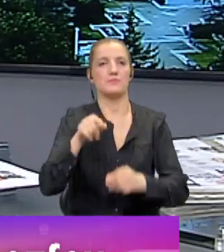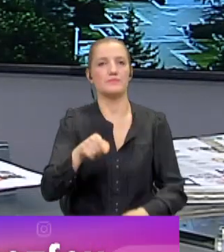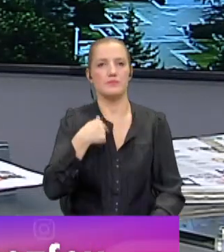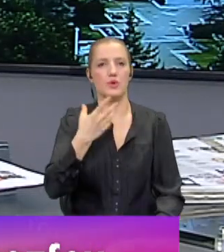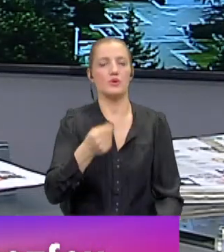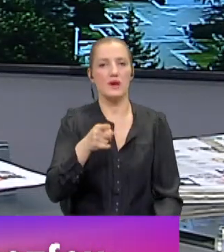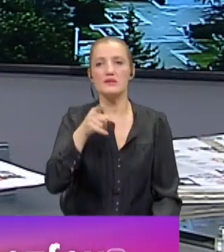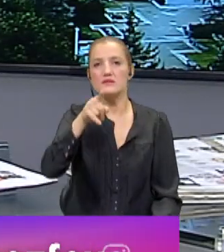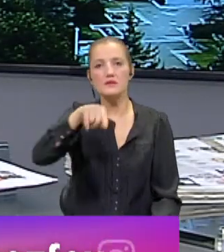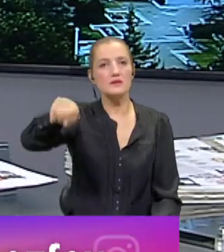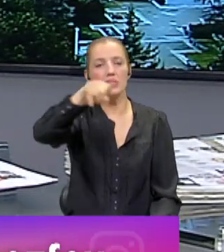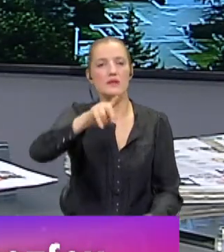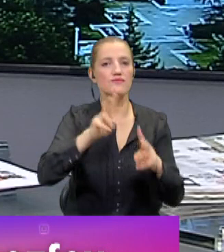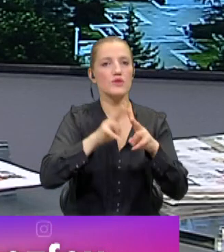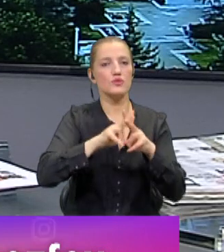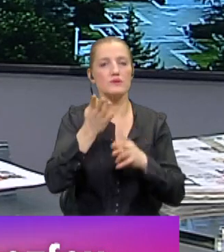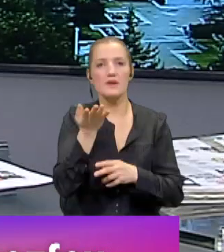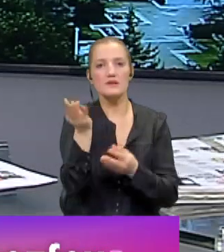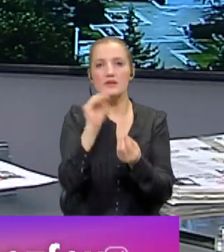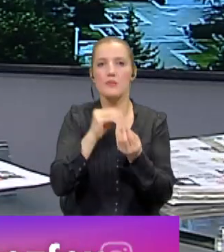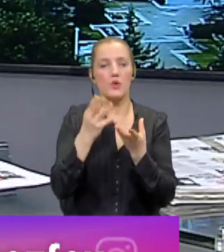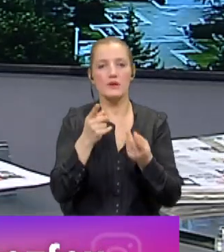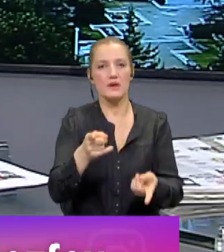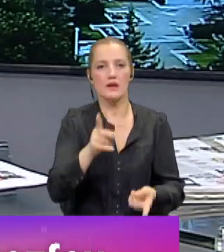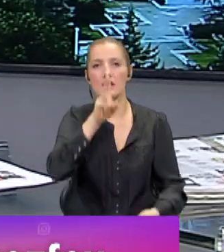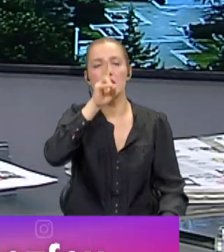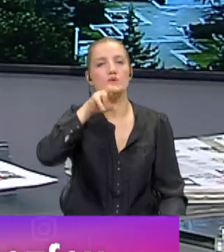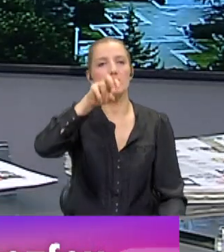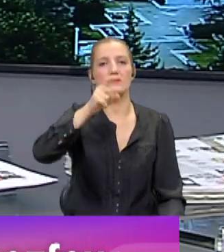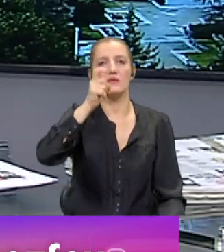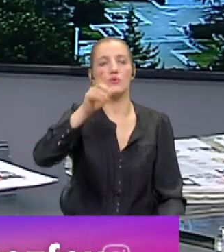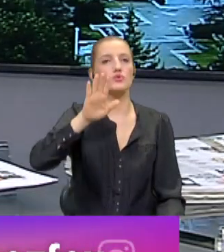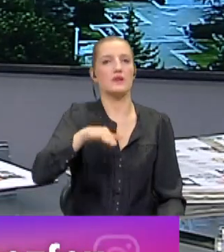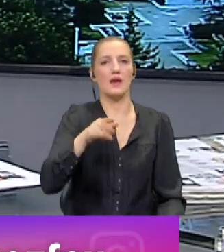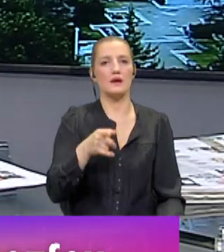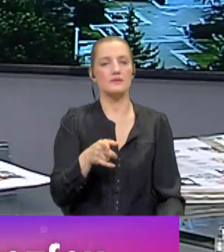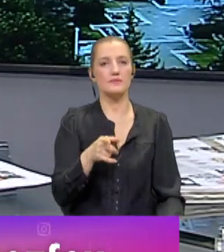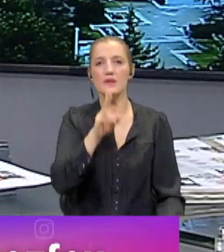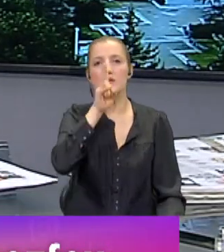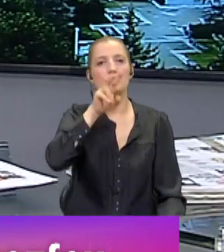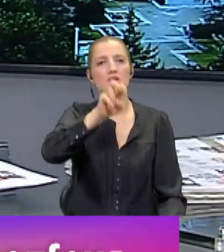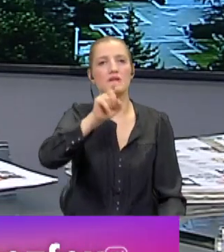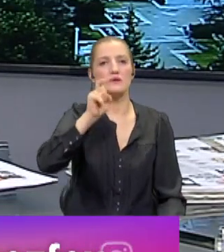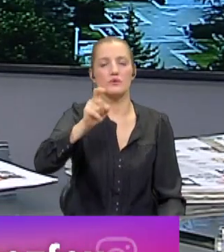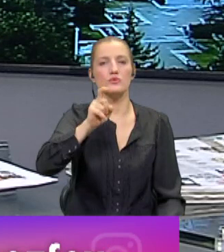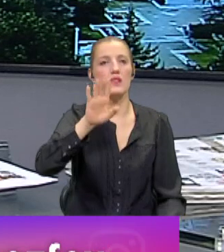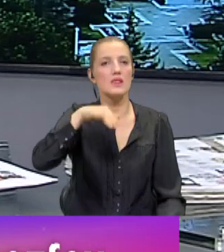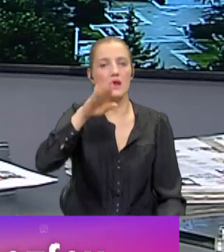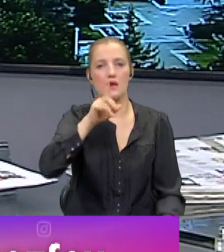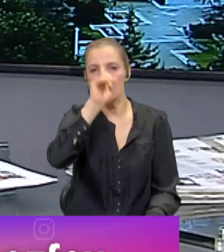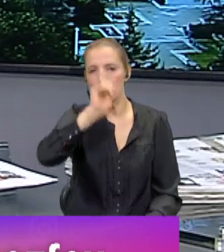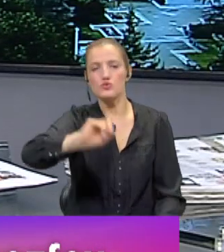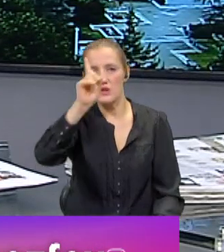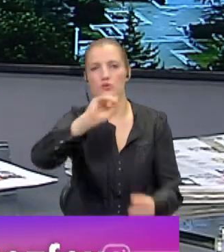sizin faturanız acaba ne kadar zamlanacak Bu arada mesela 289 lira Ee 2 189 liraya